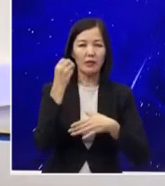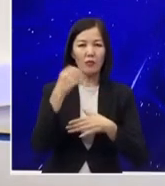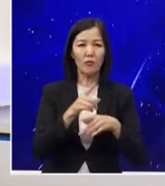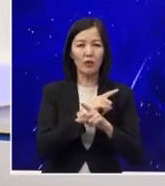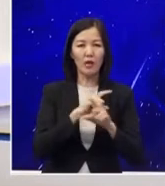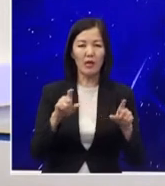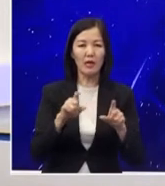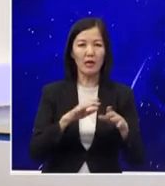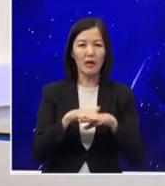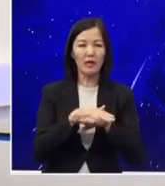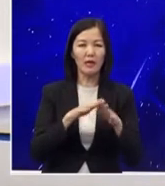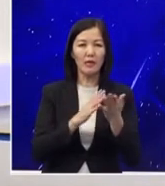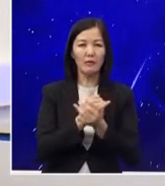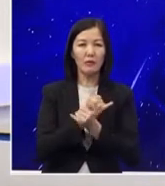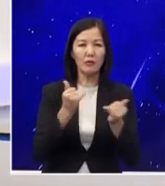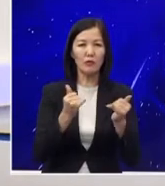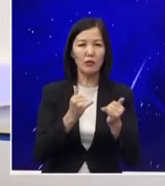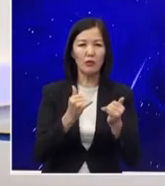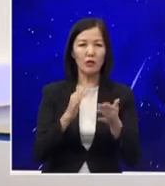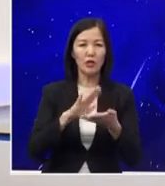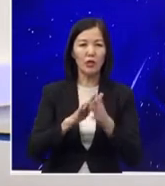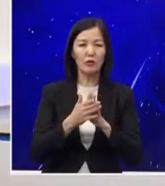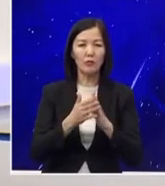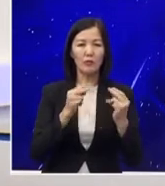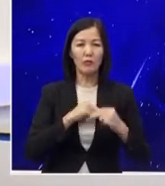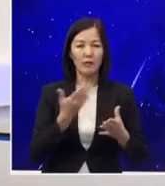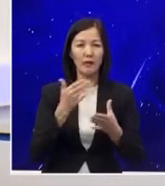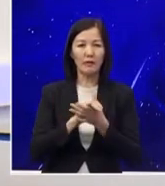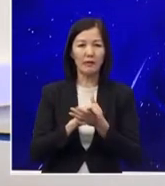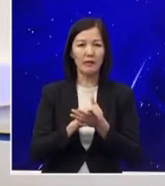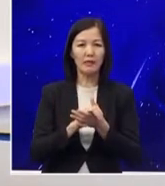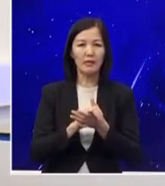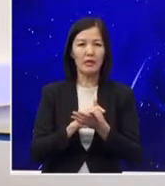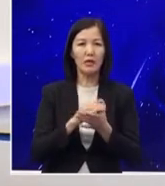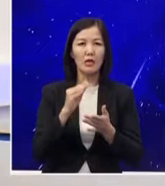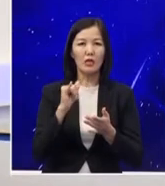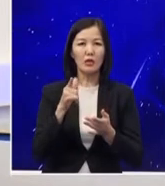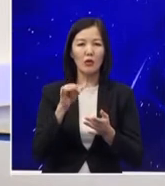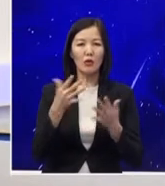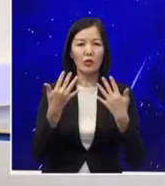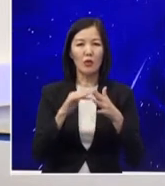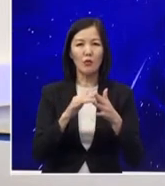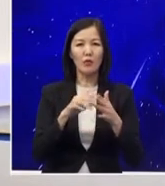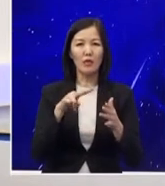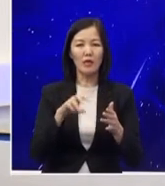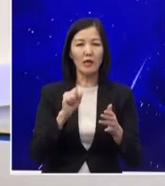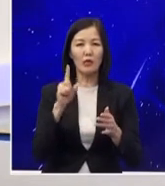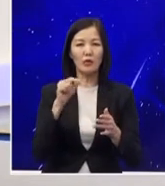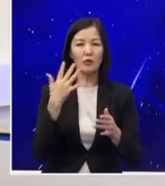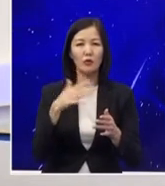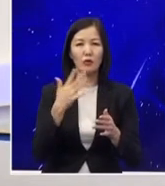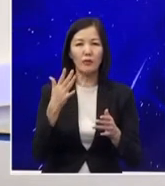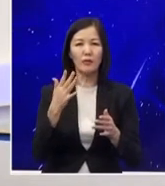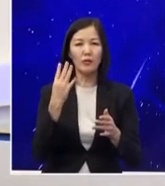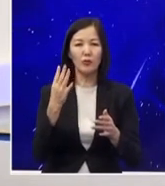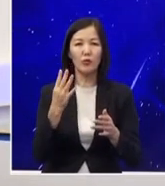ауруханаға мен халыққа қызмет көрсету орталығының жай-күйімен танысты. Әрі Жауғашты ауылындағы Ла-154